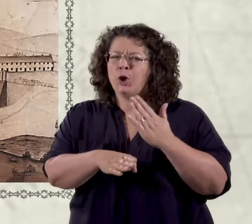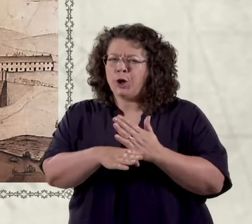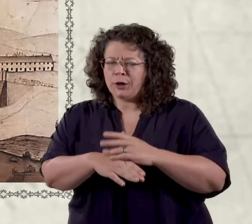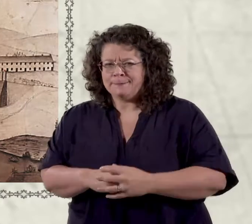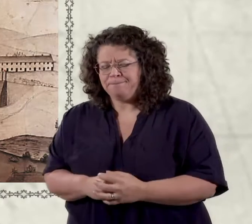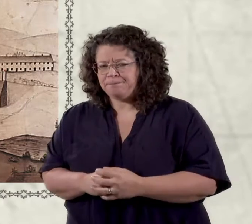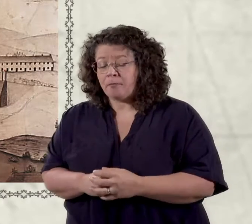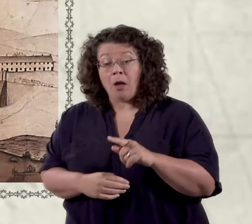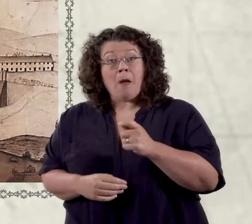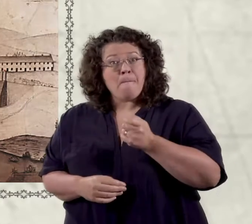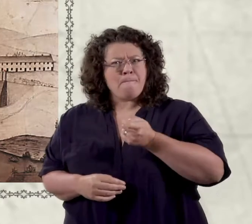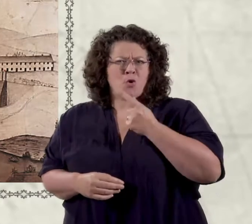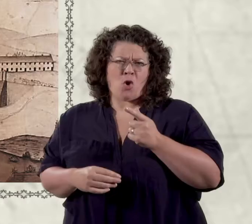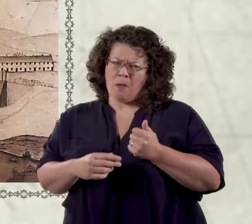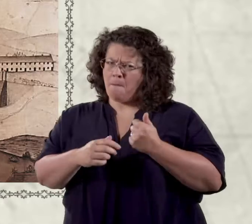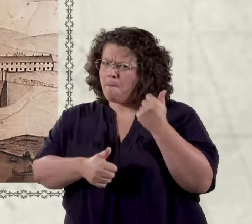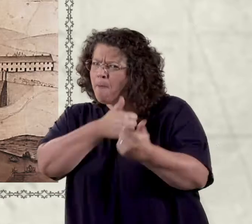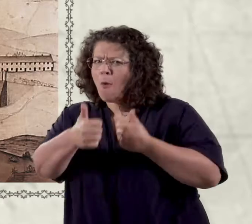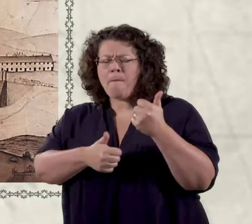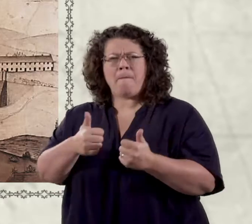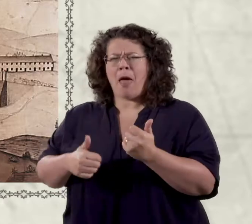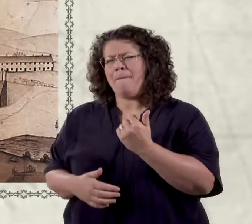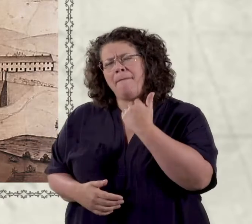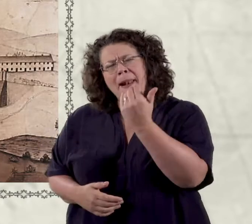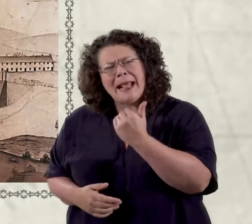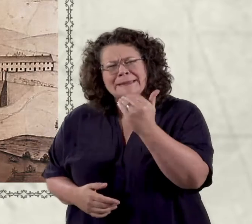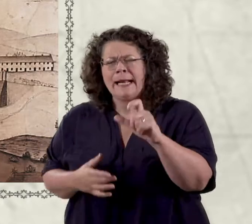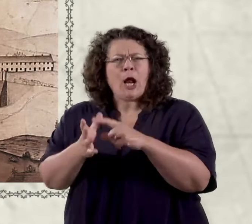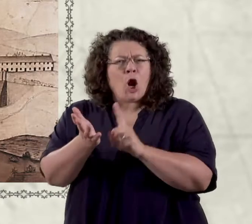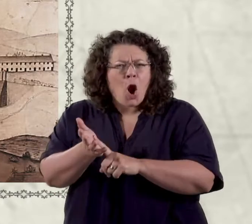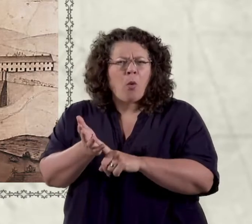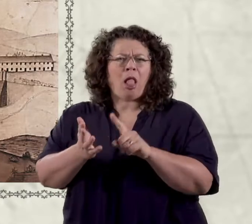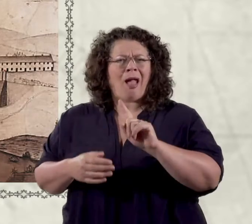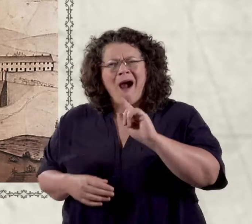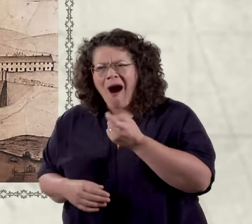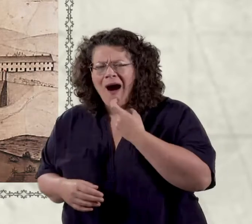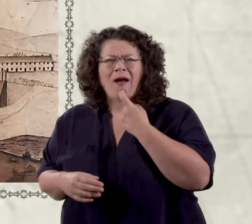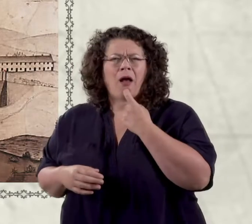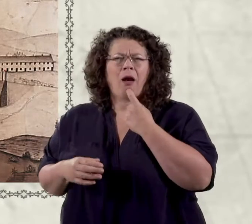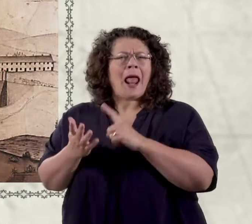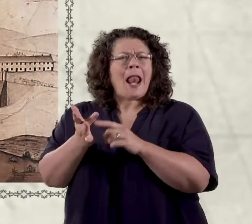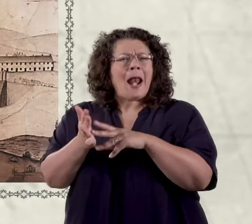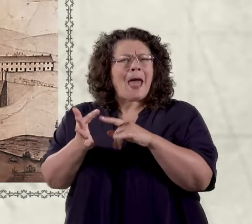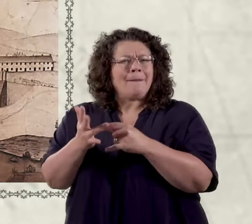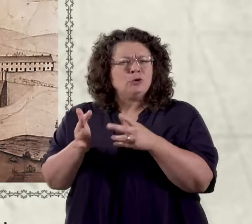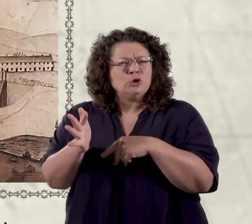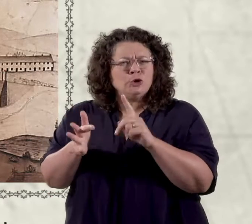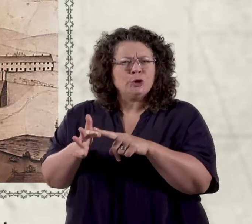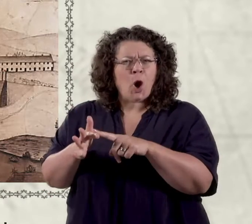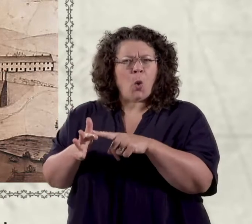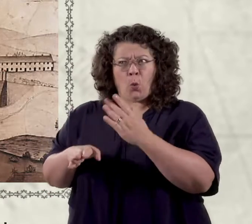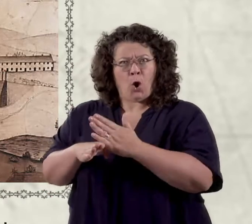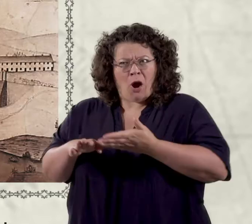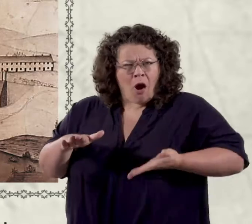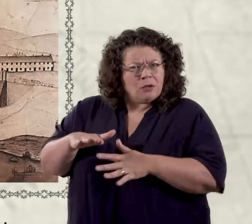am waith. Roedd yna lot o lo, a haearn, a chalchfaen o dan y ddeiar yn Merthyr Tudful. Felly roedd